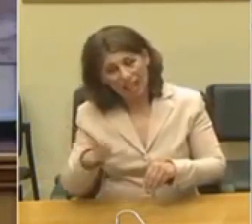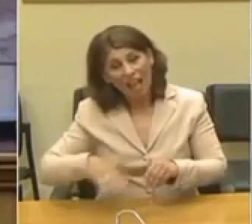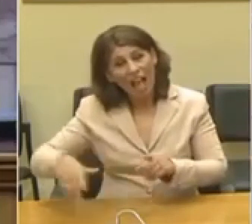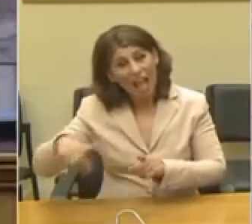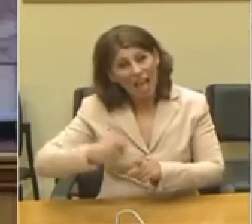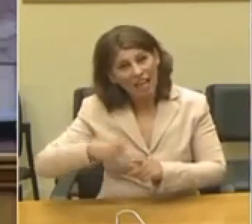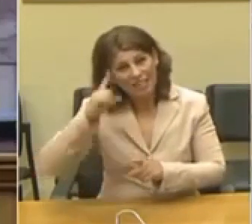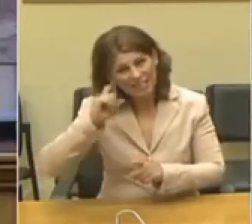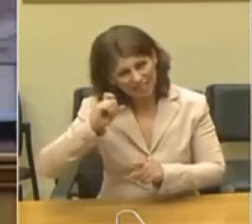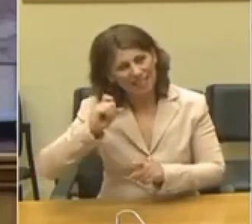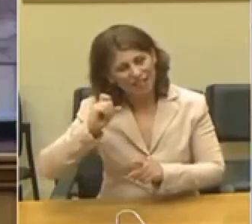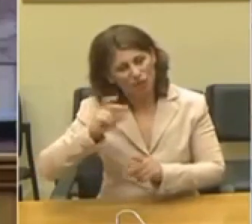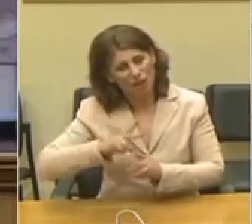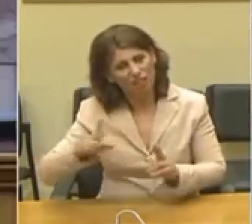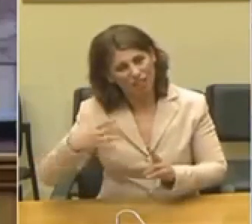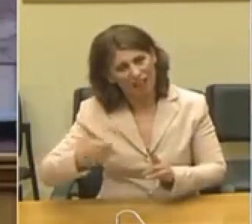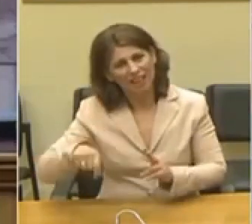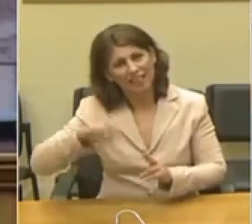πρόκειται για τέταρτο μνημόνιο.